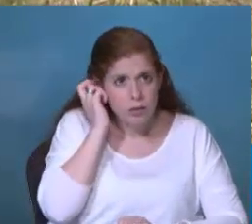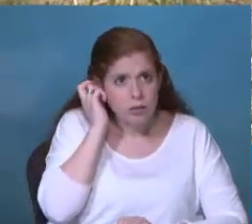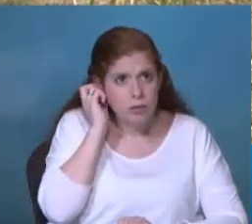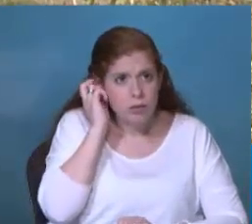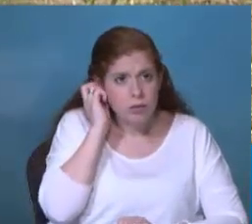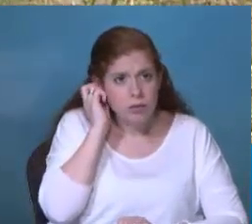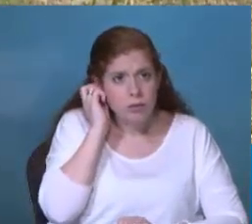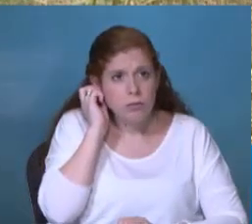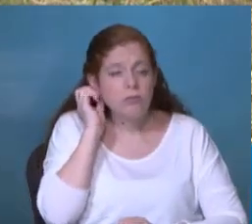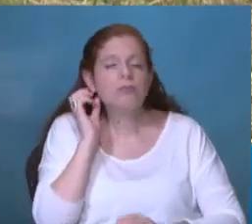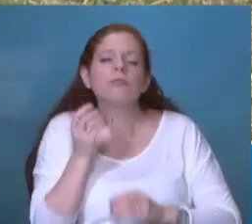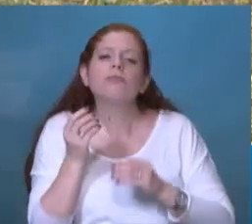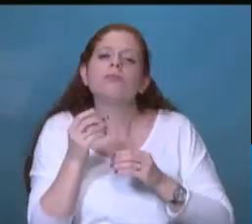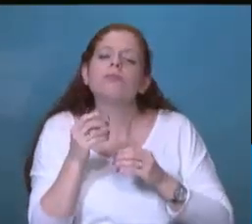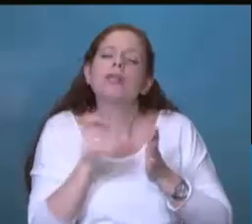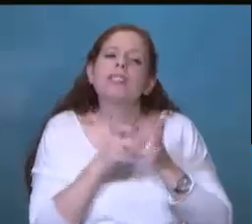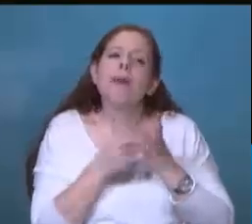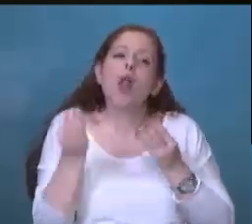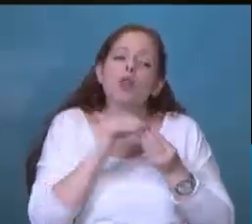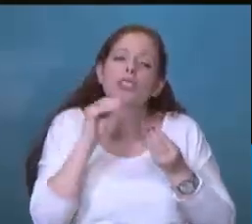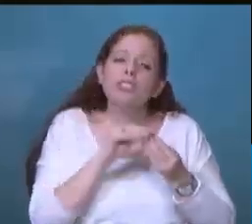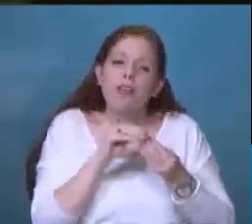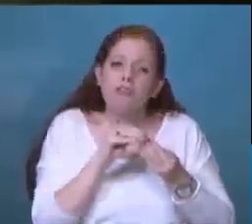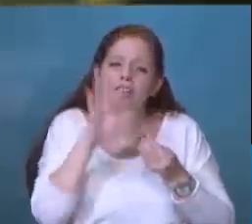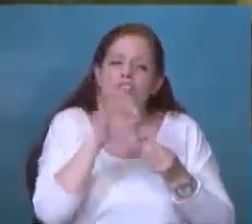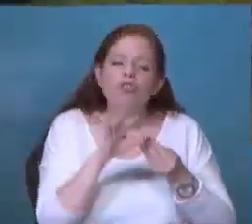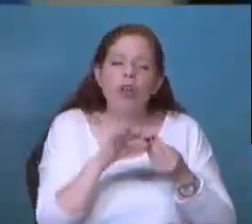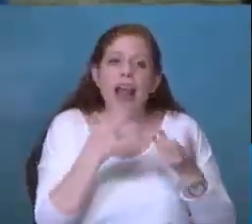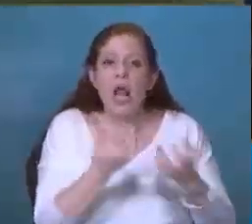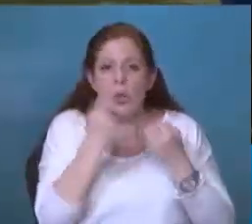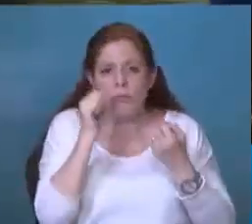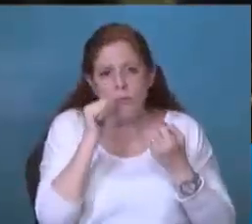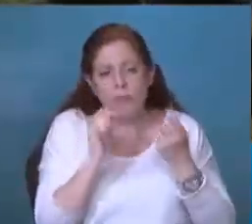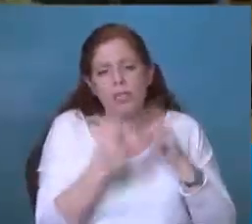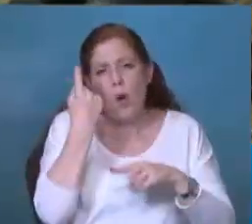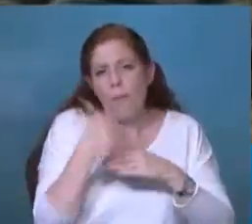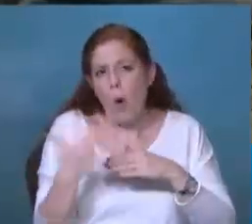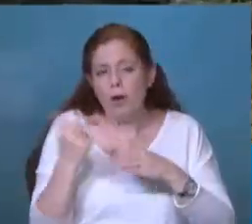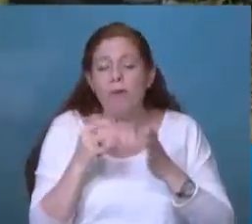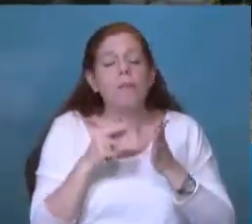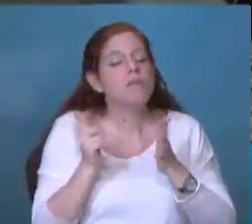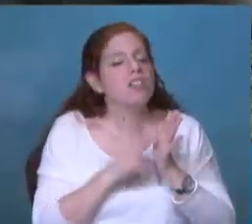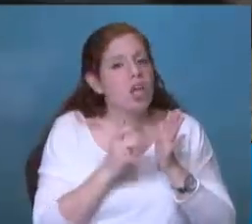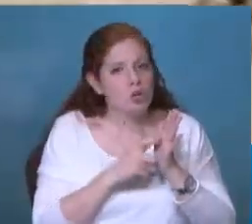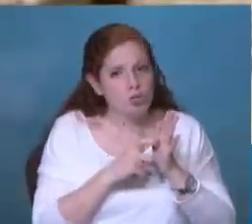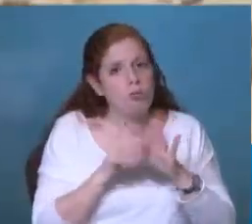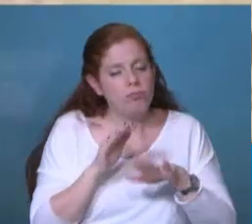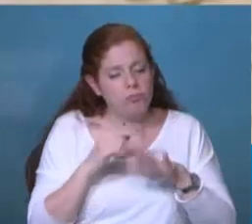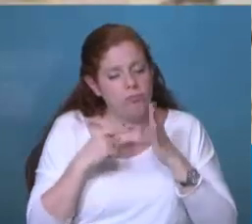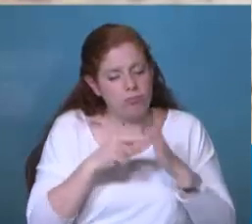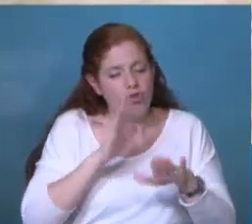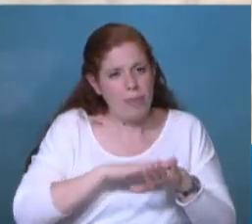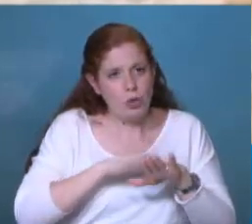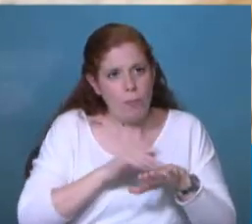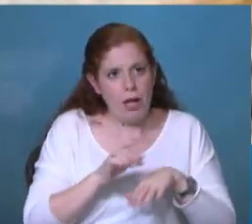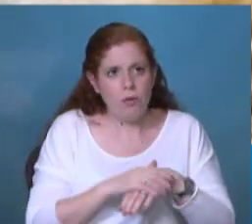עורך? הסיבה לתוספת אימוני חילוץ ממים ללוחמי האש היא אירועים אחרונים בהם נדרשו להפגין כישורים כאלה. במהלך האירוע